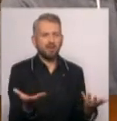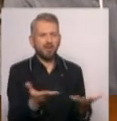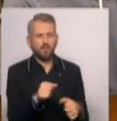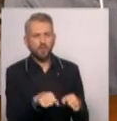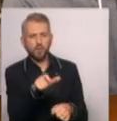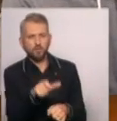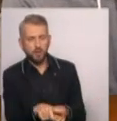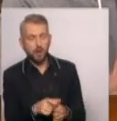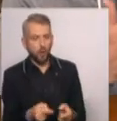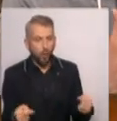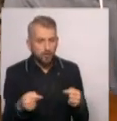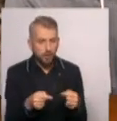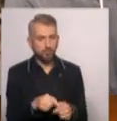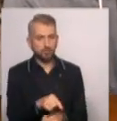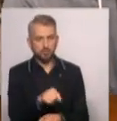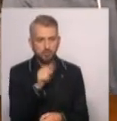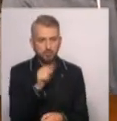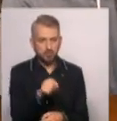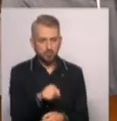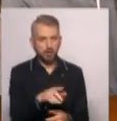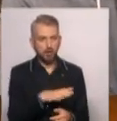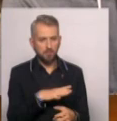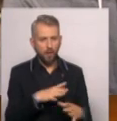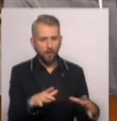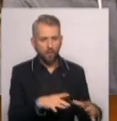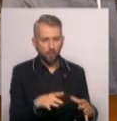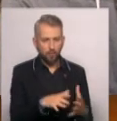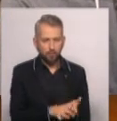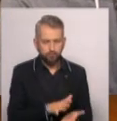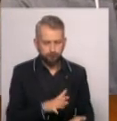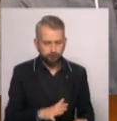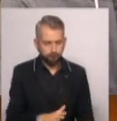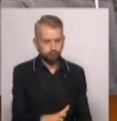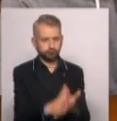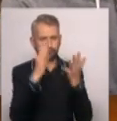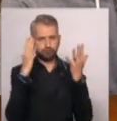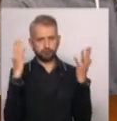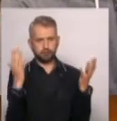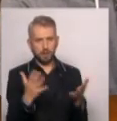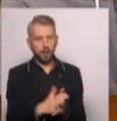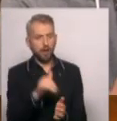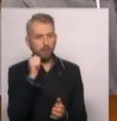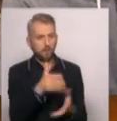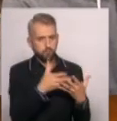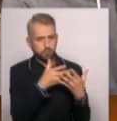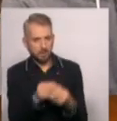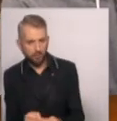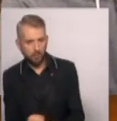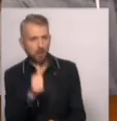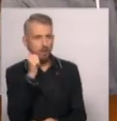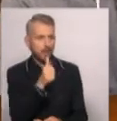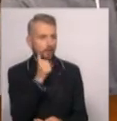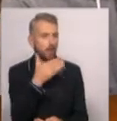велосипедисти. Воно конкретно. Тебе обляпали з калюжі сьогодні, завтра тебе притиснули, післязавтра тебе